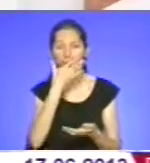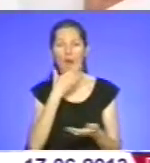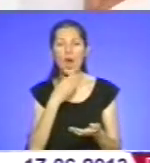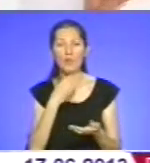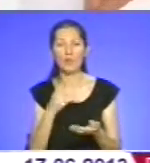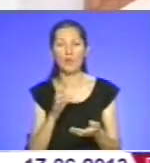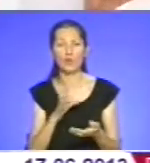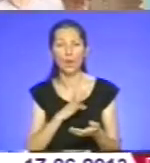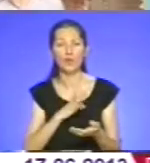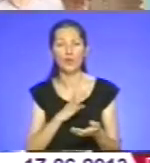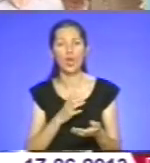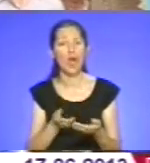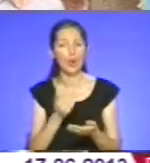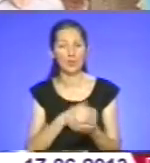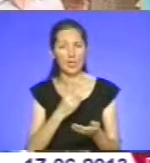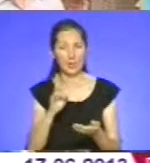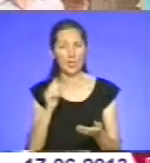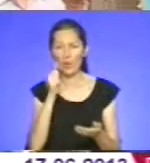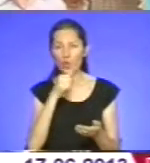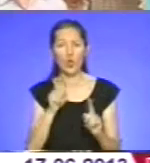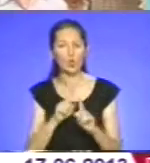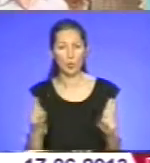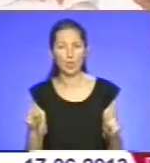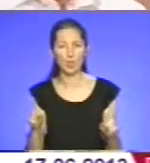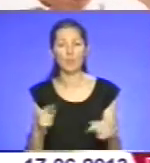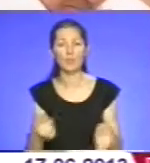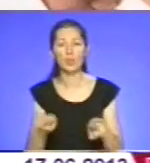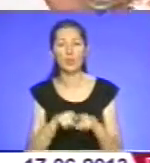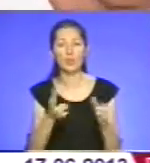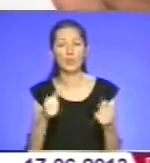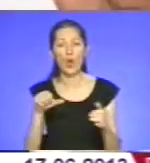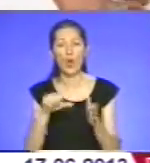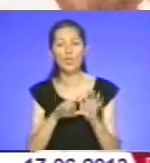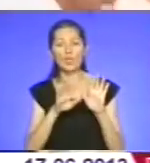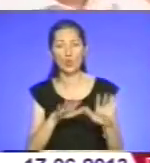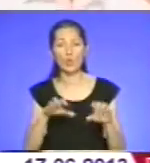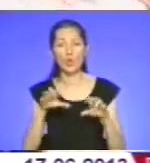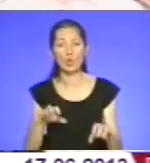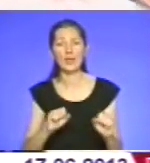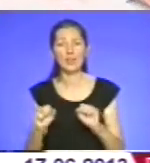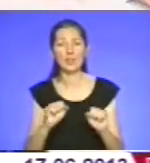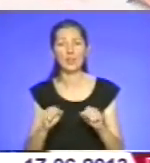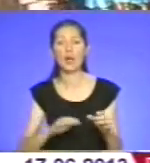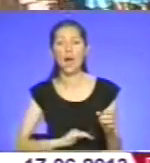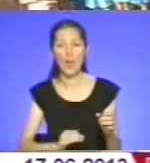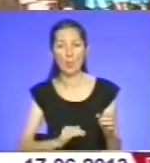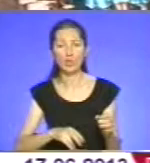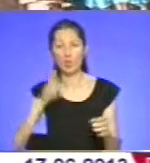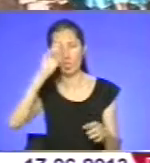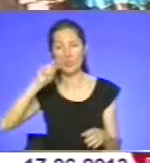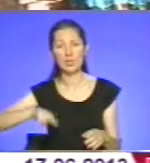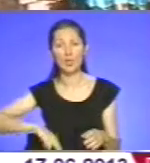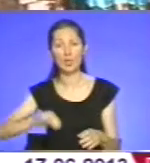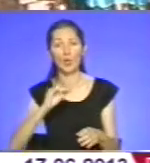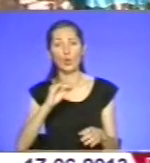останні 2 роки особливо. У паломництві також взяв участь заступник голови, керівник апарату обласної державної адміністрації